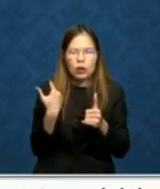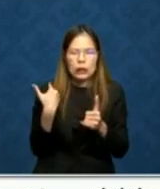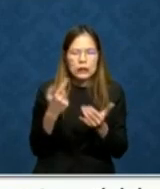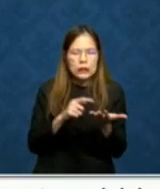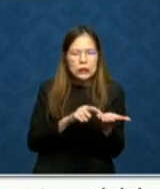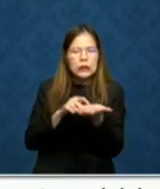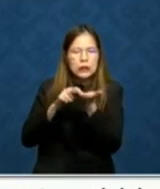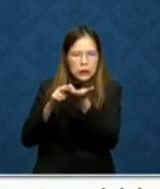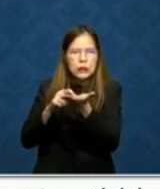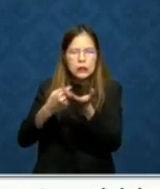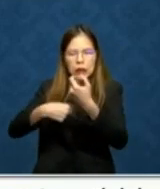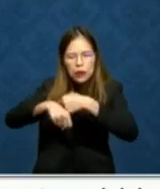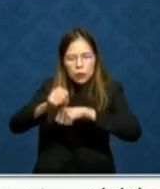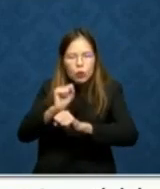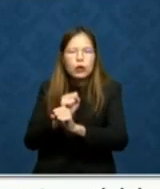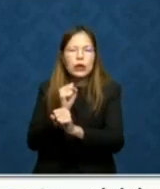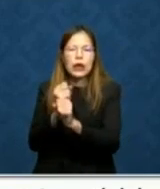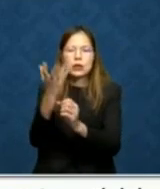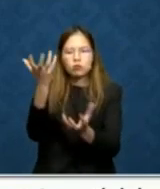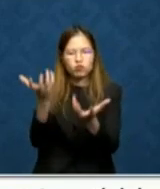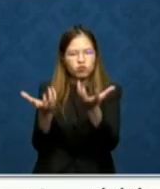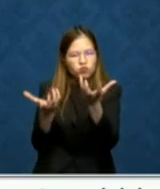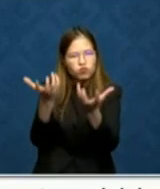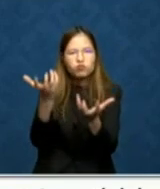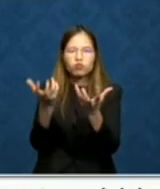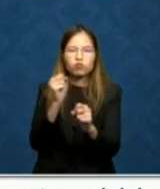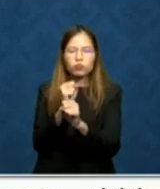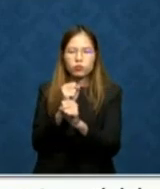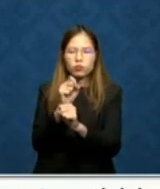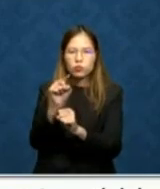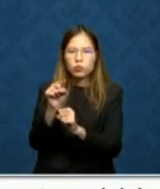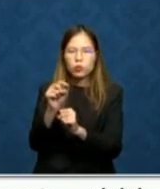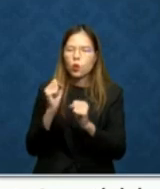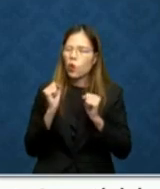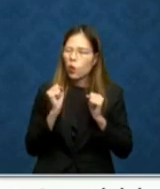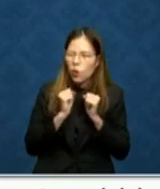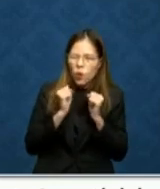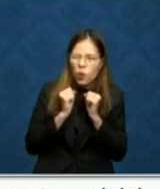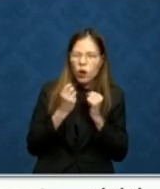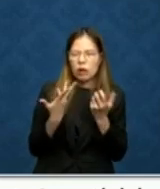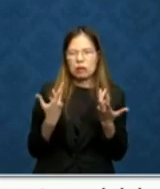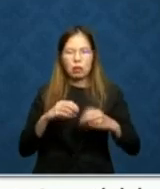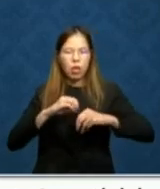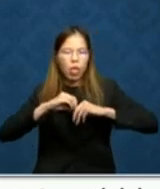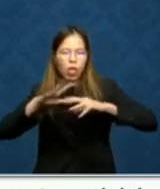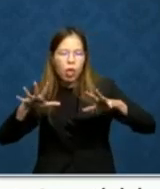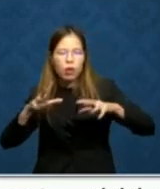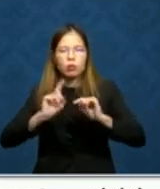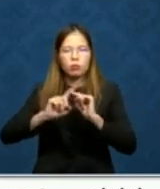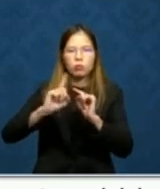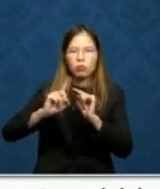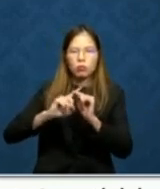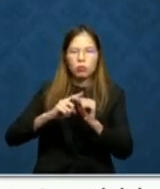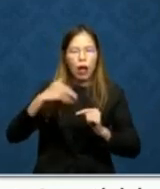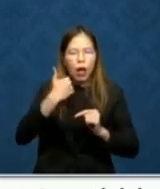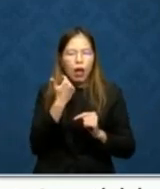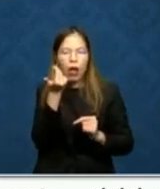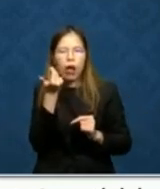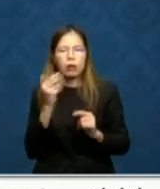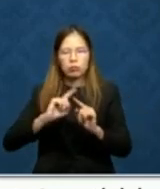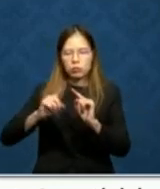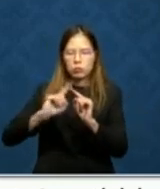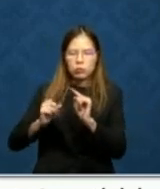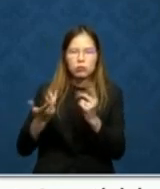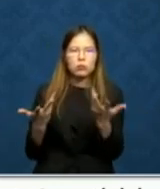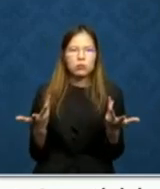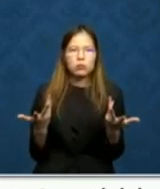คดีเข้าสู่กระบวนการยุติธรรมซึ่งเป็นผลมาจากการกลัวถูกเปิดเผยตัวตนและสร้างความอับอายค่ะท่